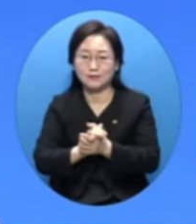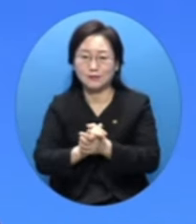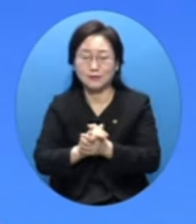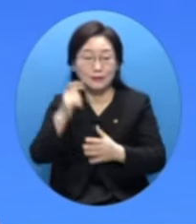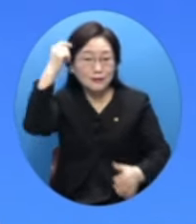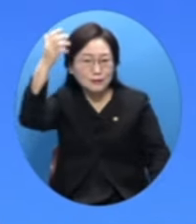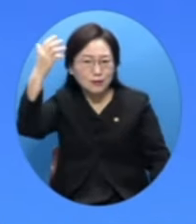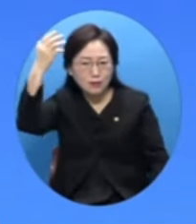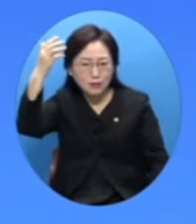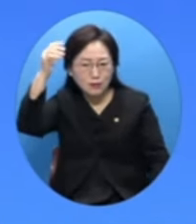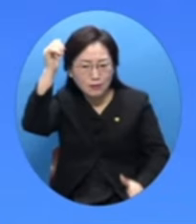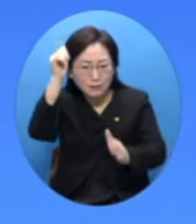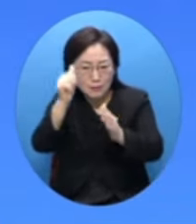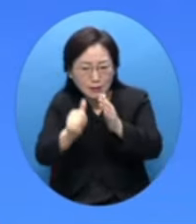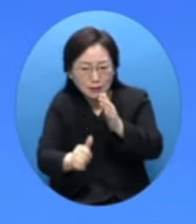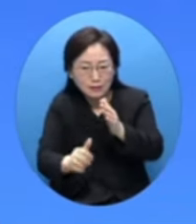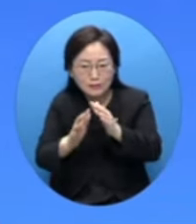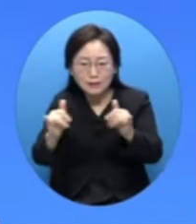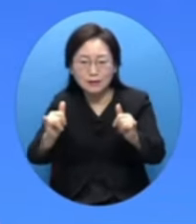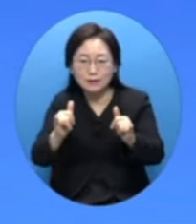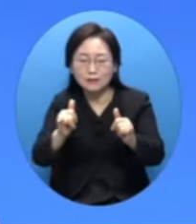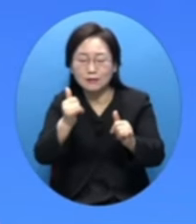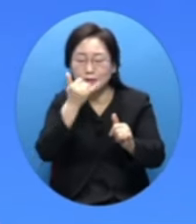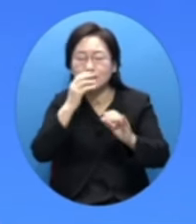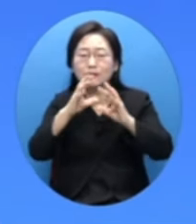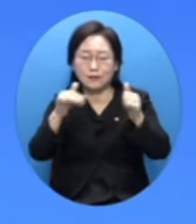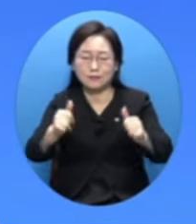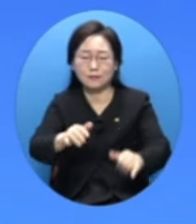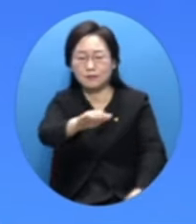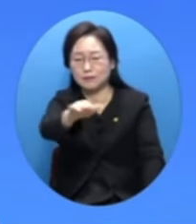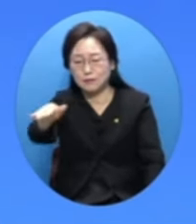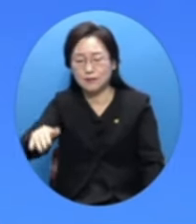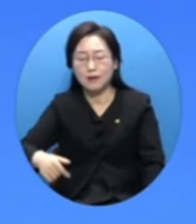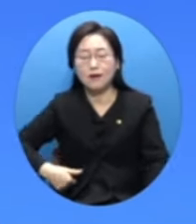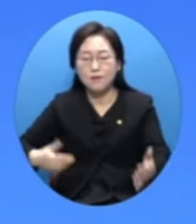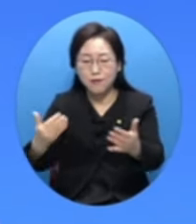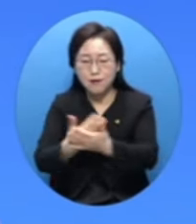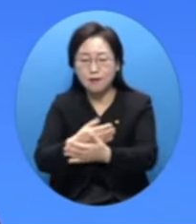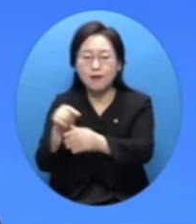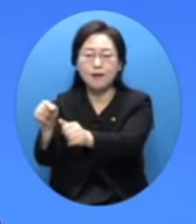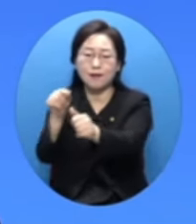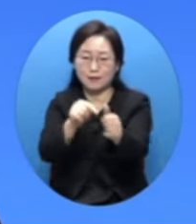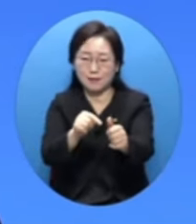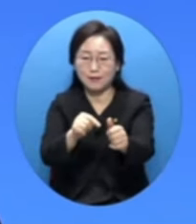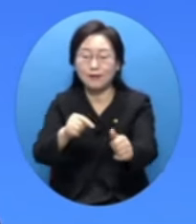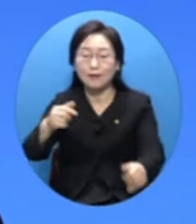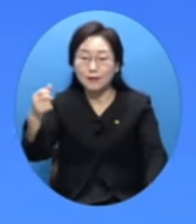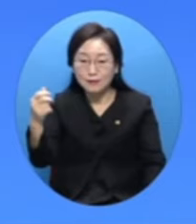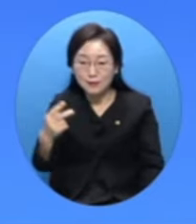영적으로 타락했던 이스라엘 백성들에게 회개를 촉구하고 무엇보다도